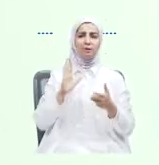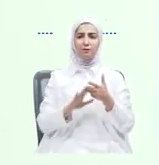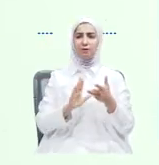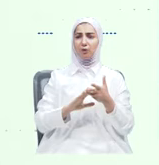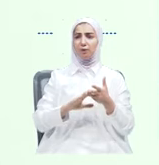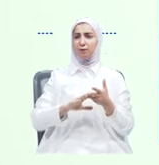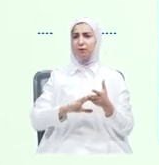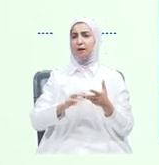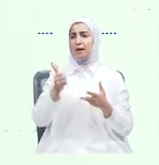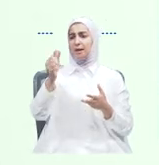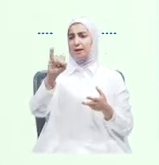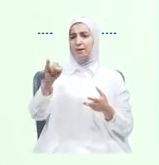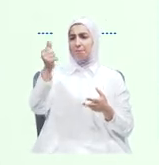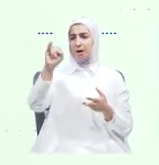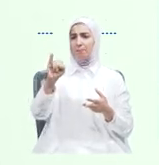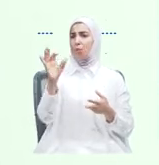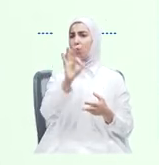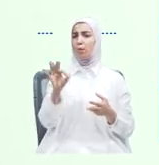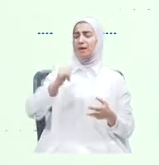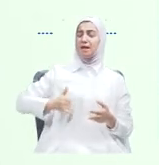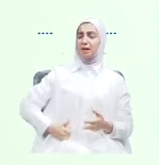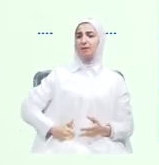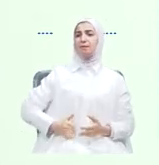الإمام الشوكاني في اليمن.